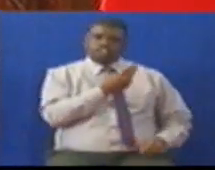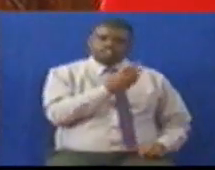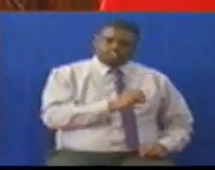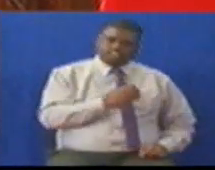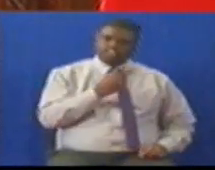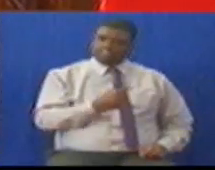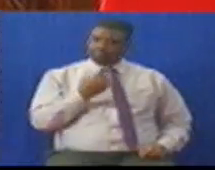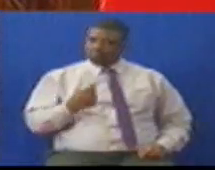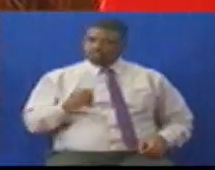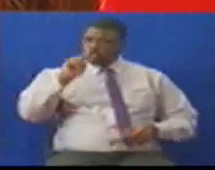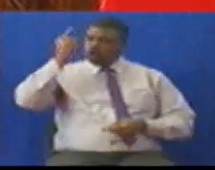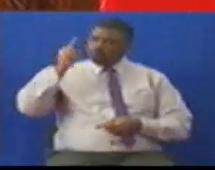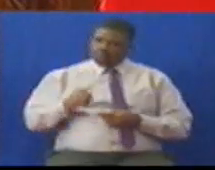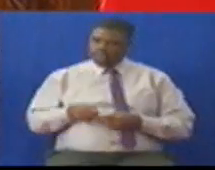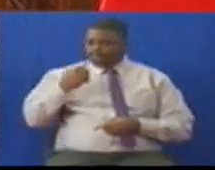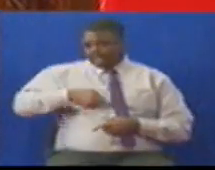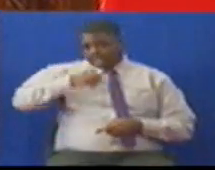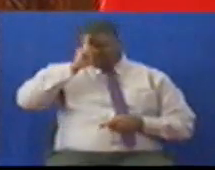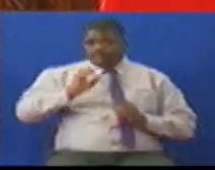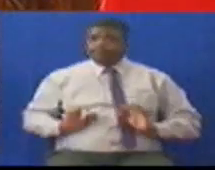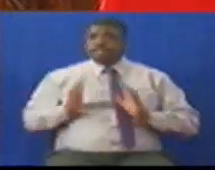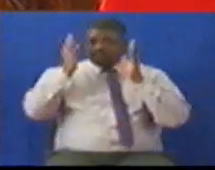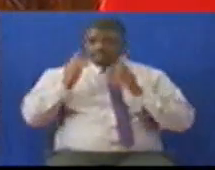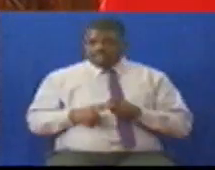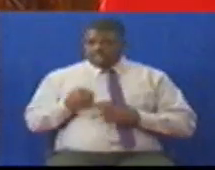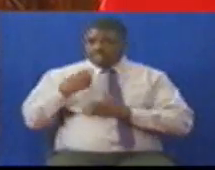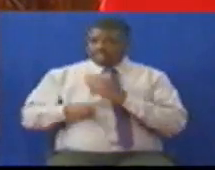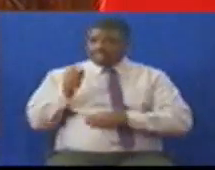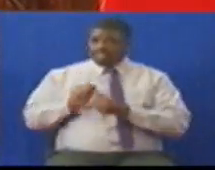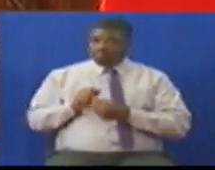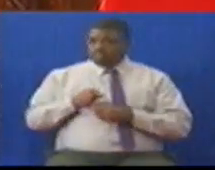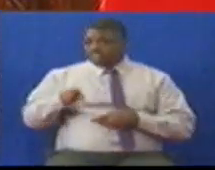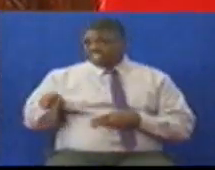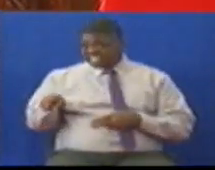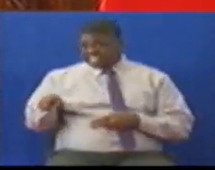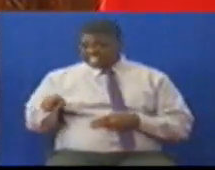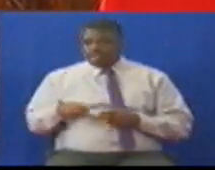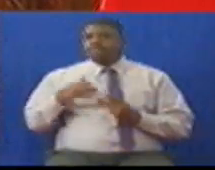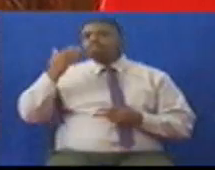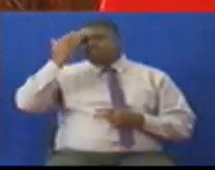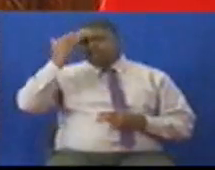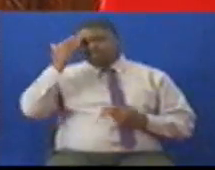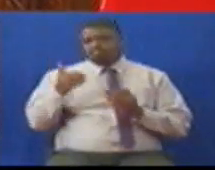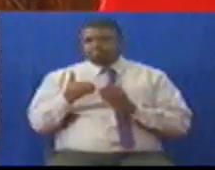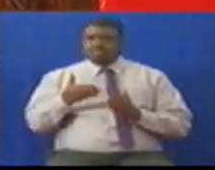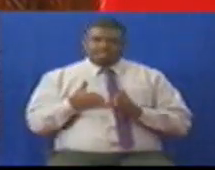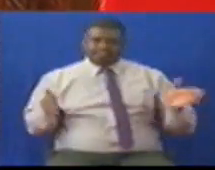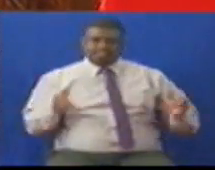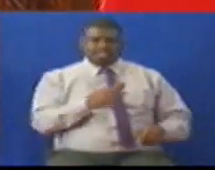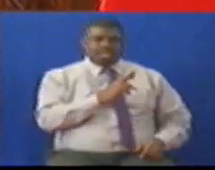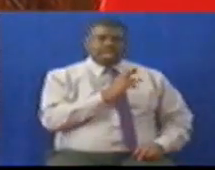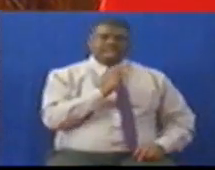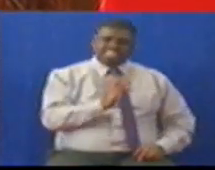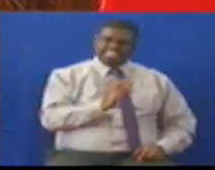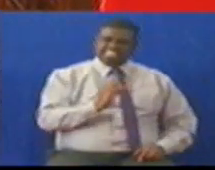ili kuwapunguzia makali ya maisha. Mheshimiwa Spika, katika hili la utumishi wa umma tunafahamu kuwa nafasi ya RC na DC kwa